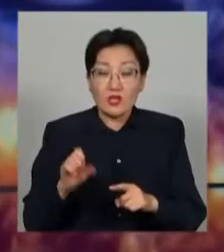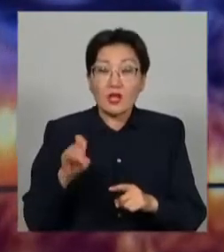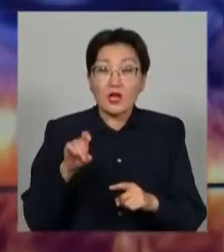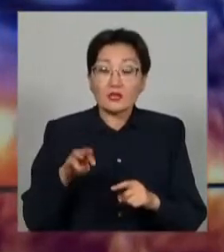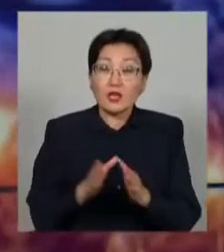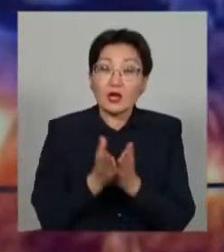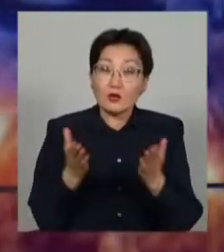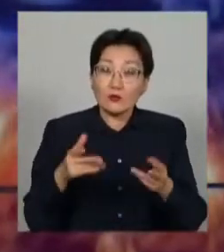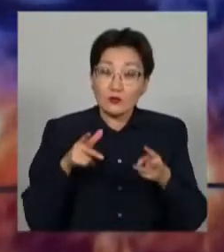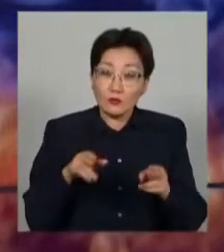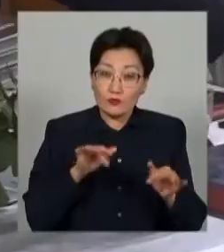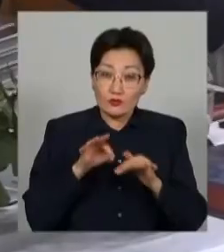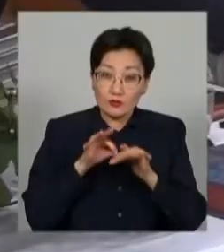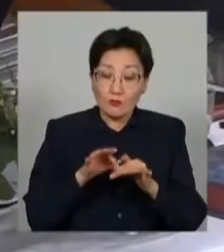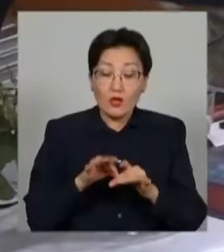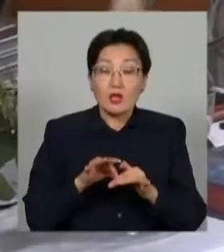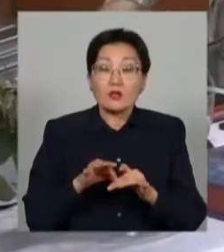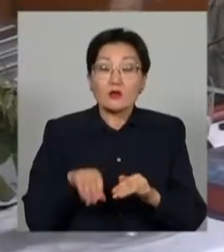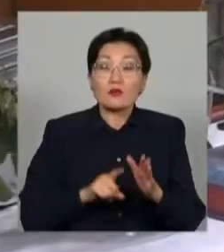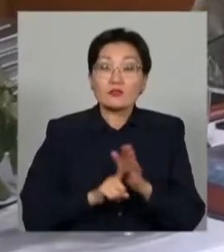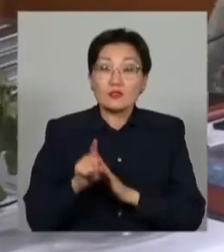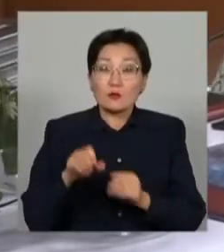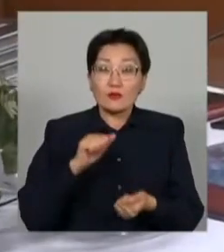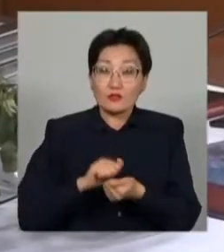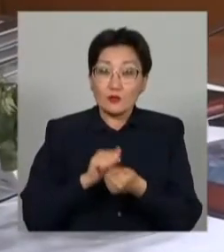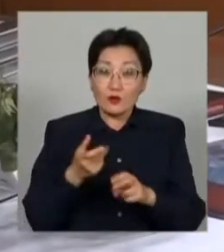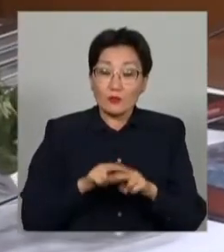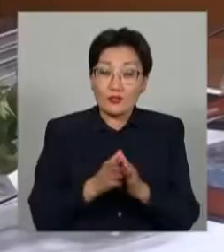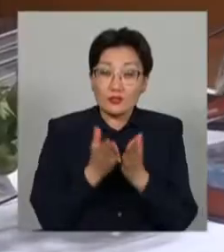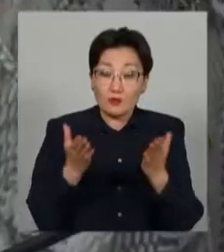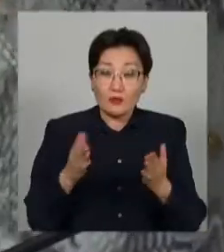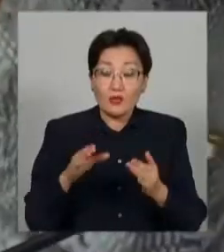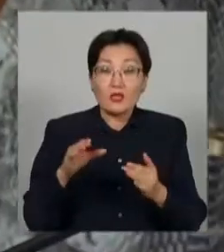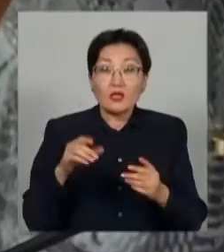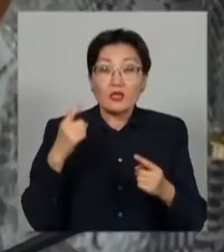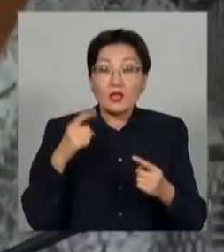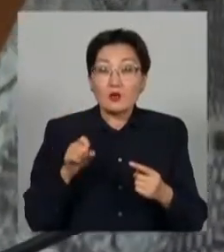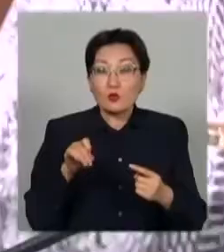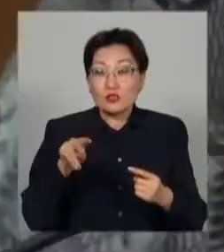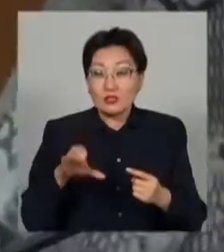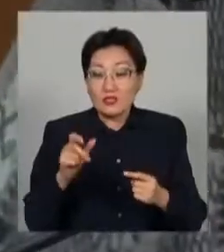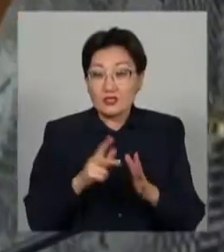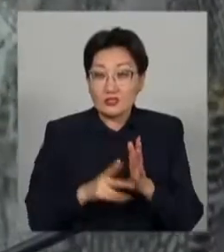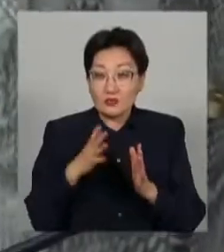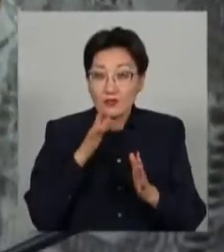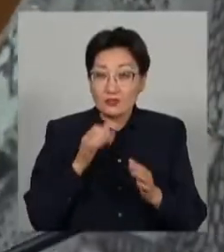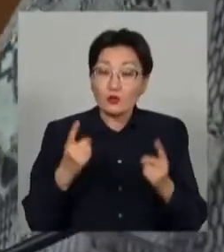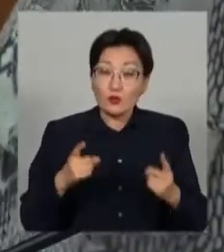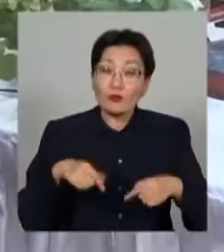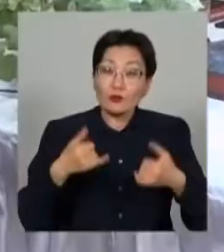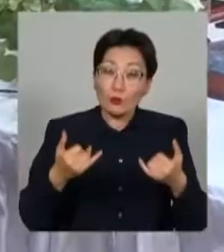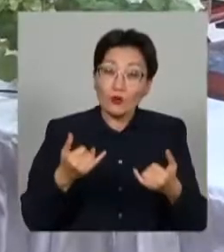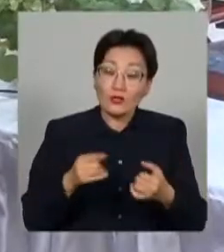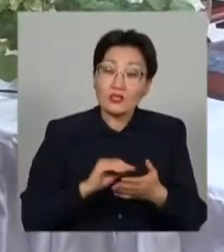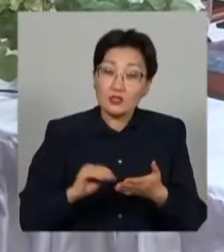альбомының тұсаукесер рәсімі өтті. Түрксой ұйымының бастамасымен жарық көрген бұл туынды ақынның 85 жылдығына орай шығарылған. Онда Олжас